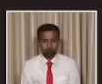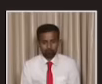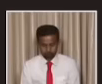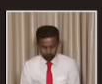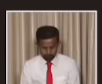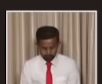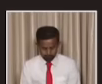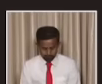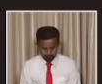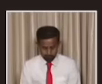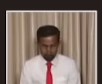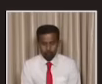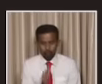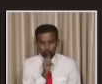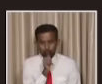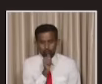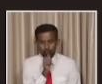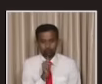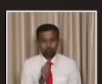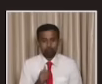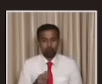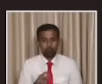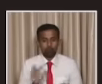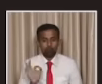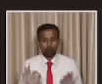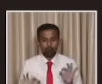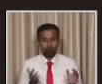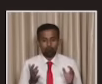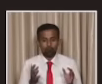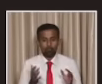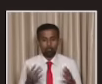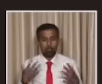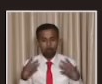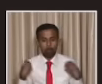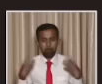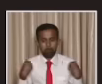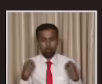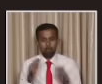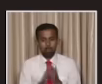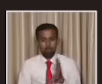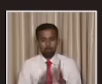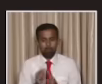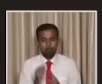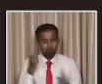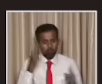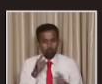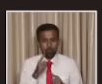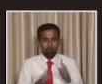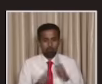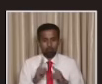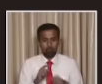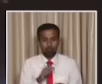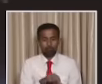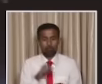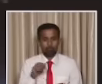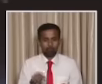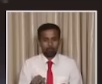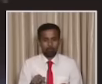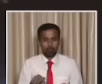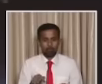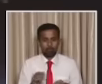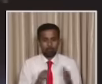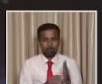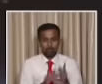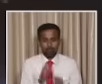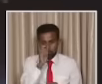අද ජල සම්පාදන හා වතු යටිතල පහසුකම් අමාත්‍යාංශය පිළිබඳ විවාදයට ගන්න වෙලාවේ ගරු